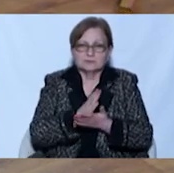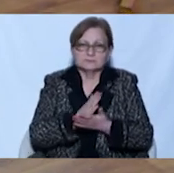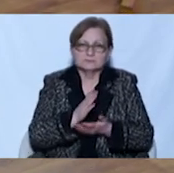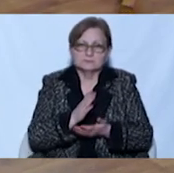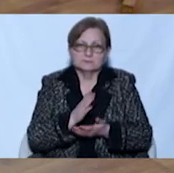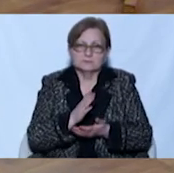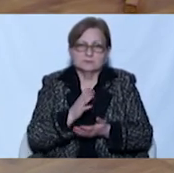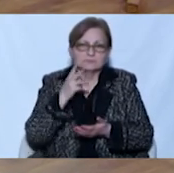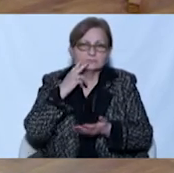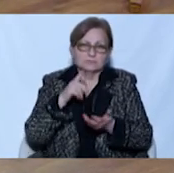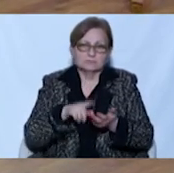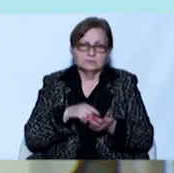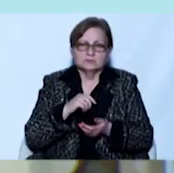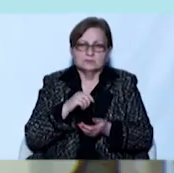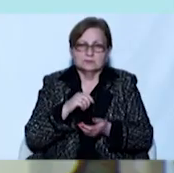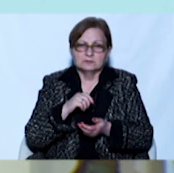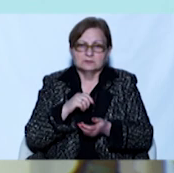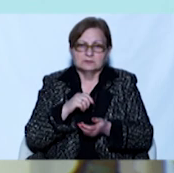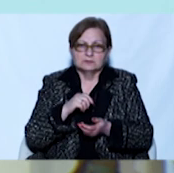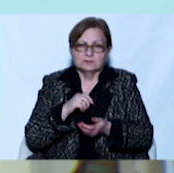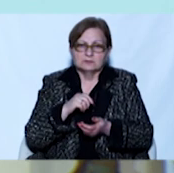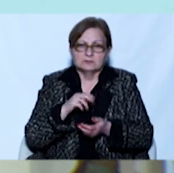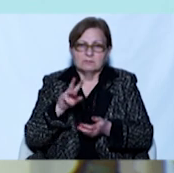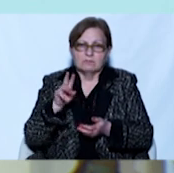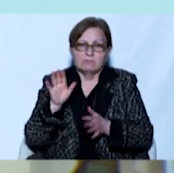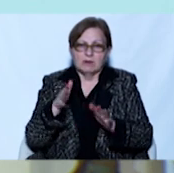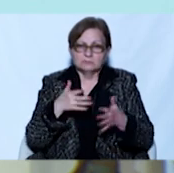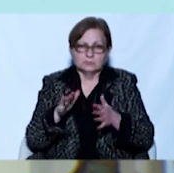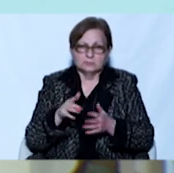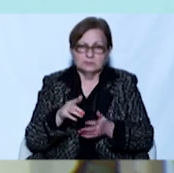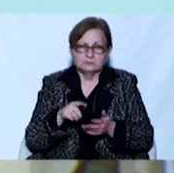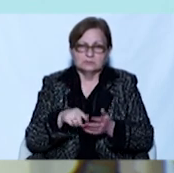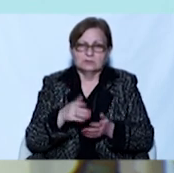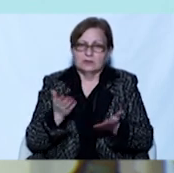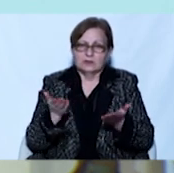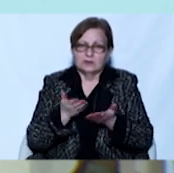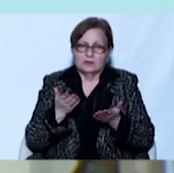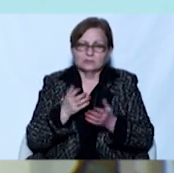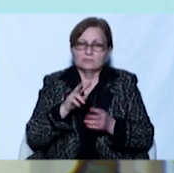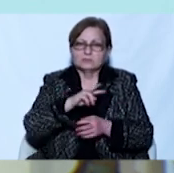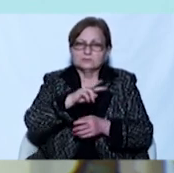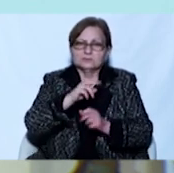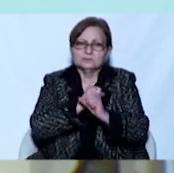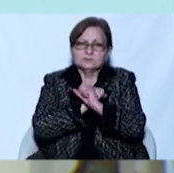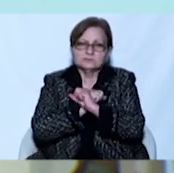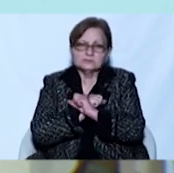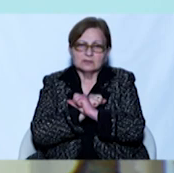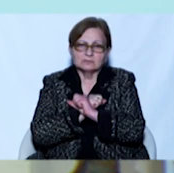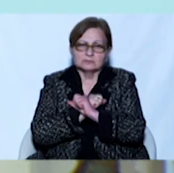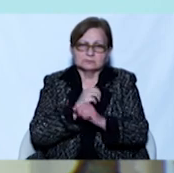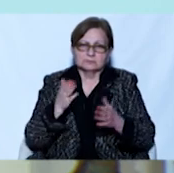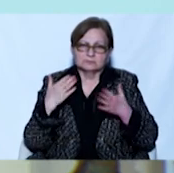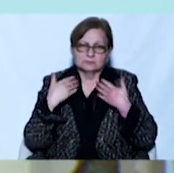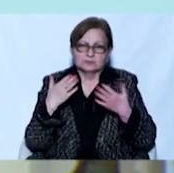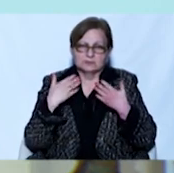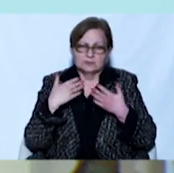მდებარეობს სოხუმი და ბათუმი. რომელი საკურორტო ქალაქები მდებარეობს